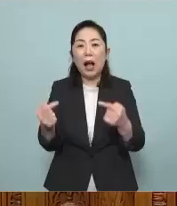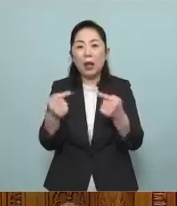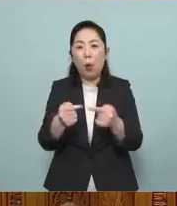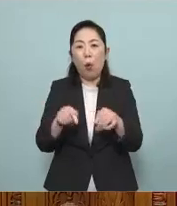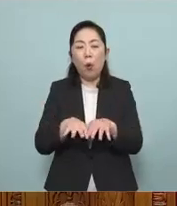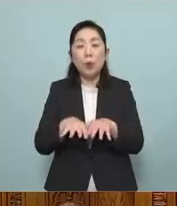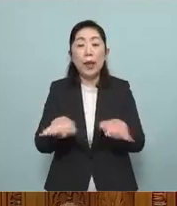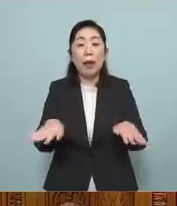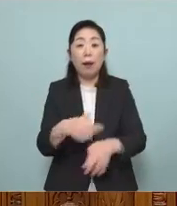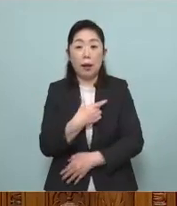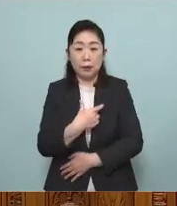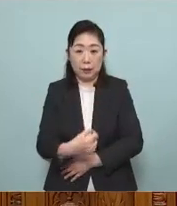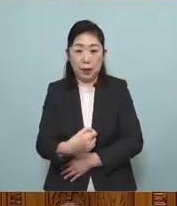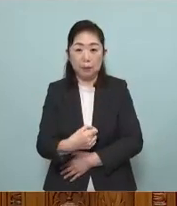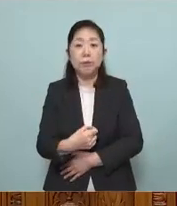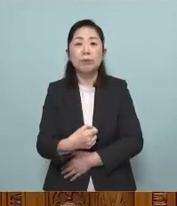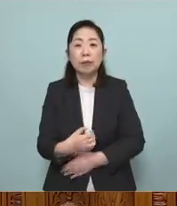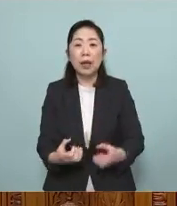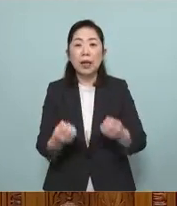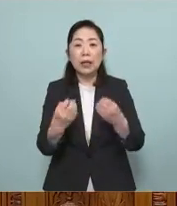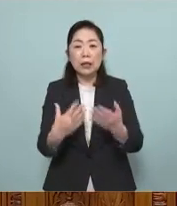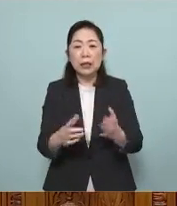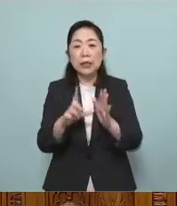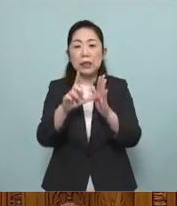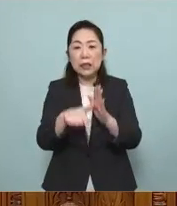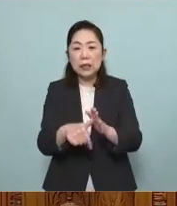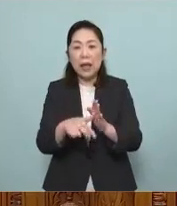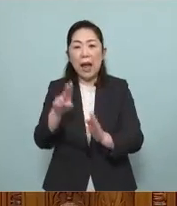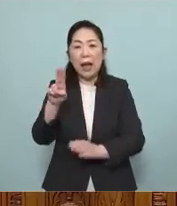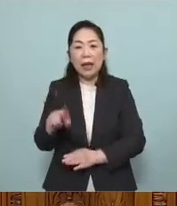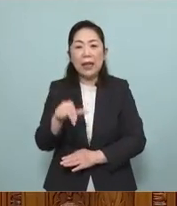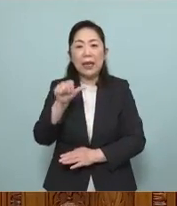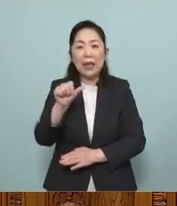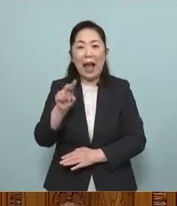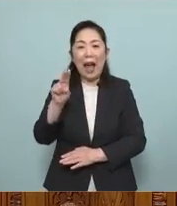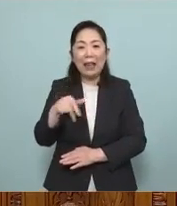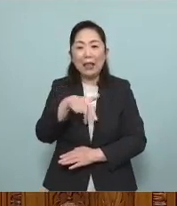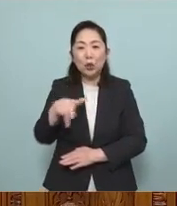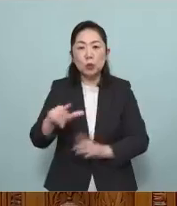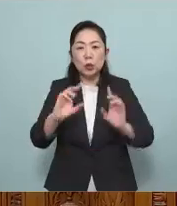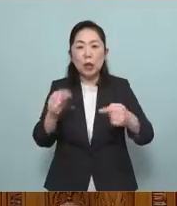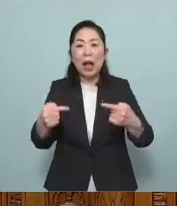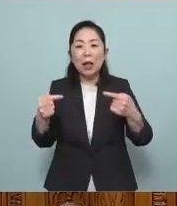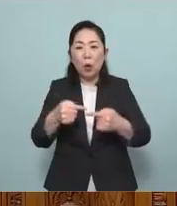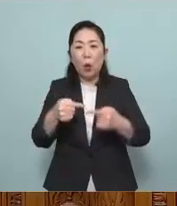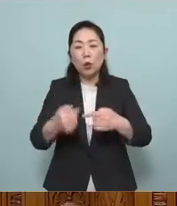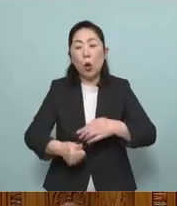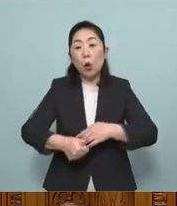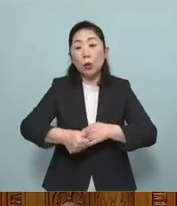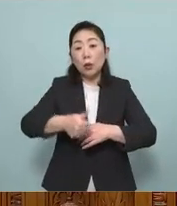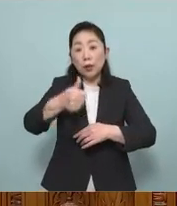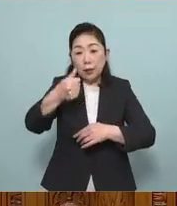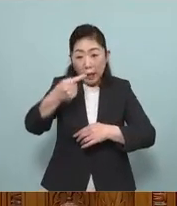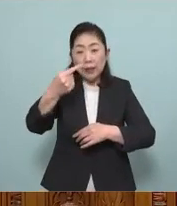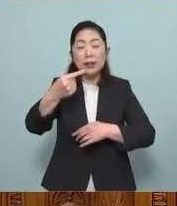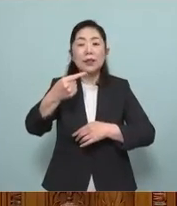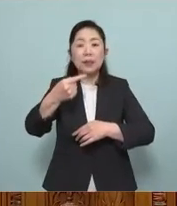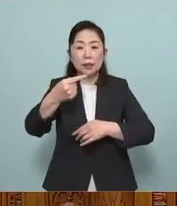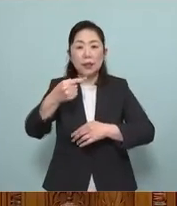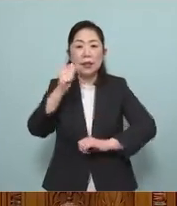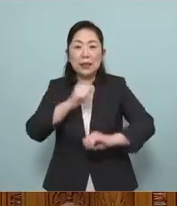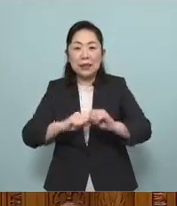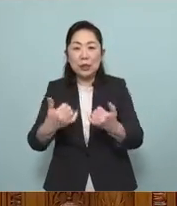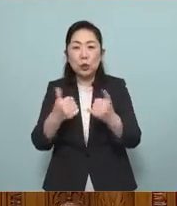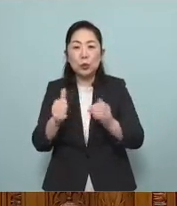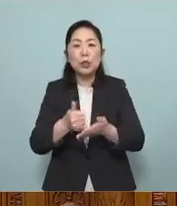していきます。新時代リアリズム外交の第一の柱として、自由、民